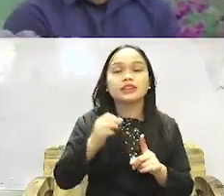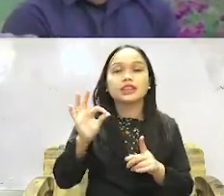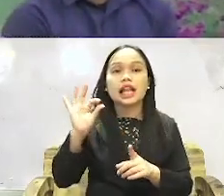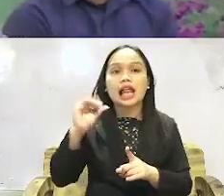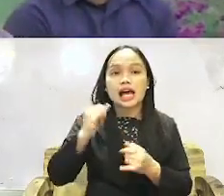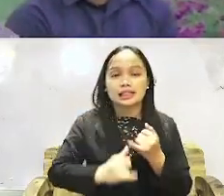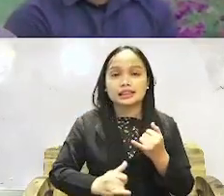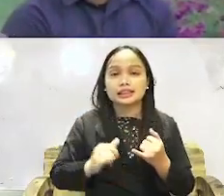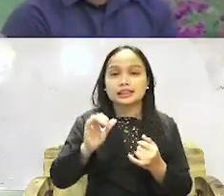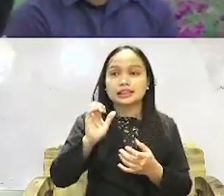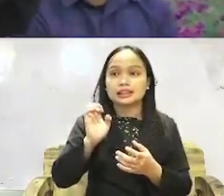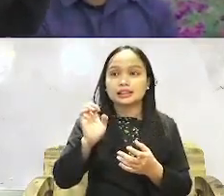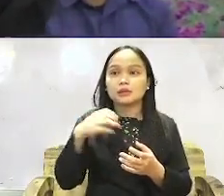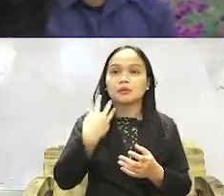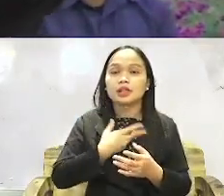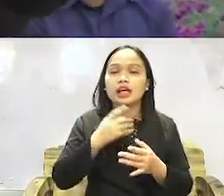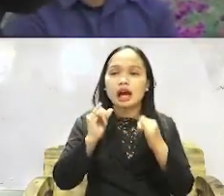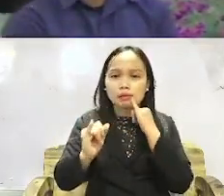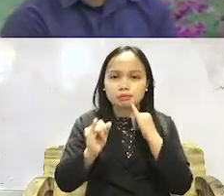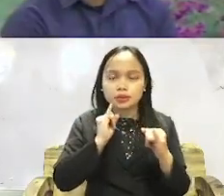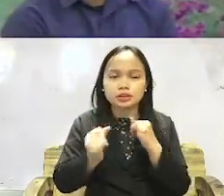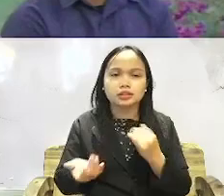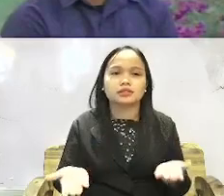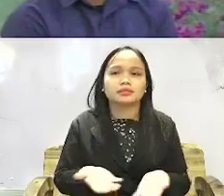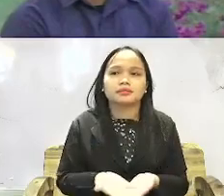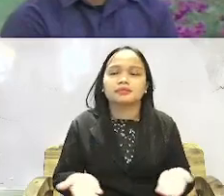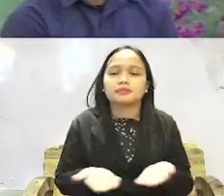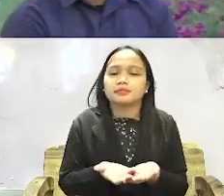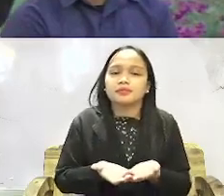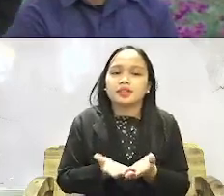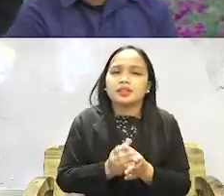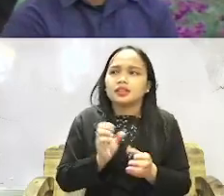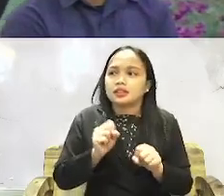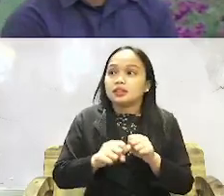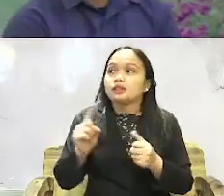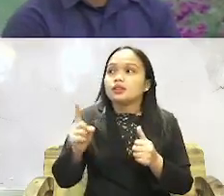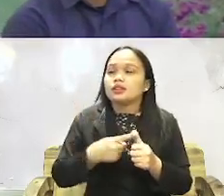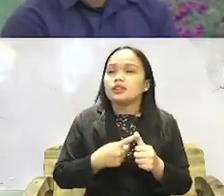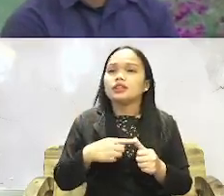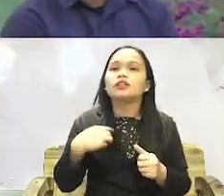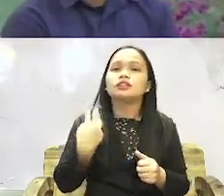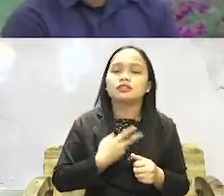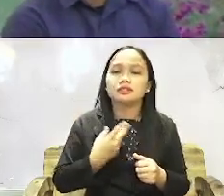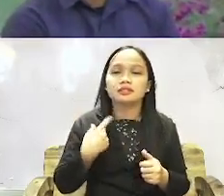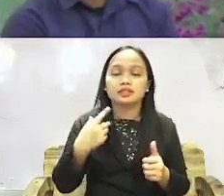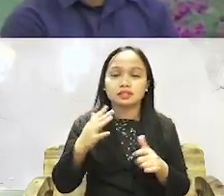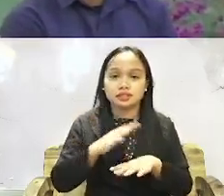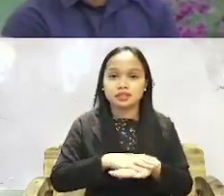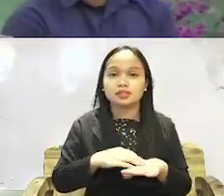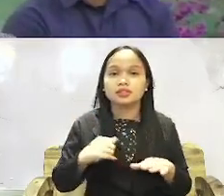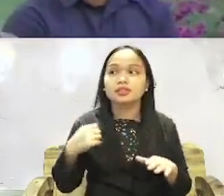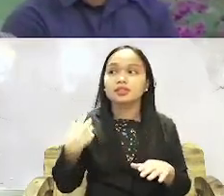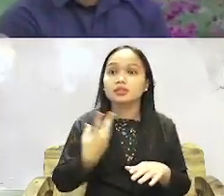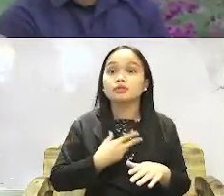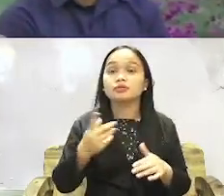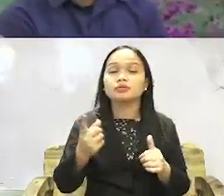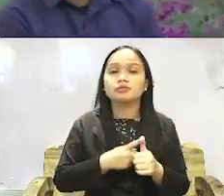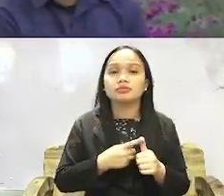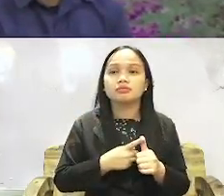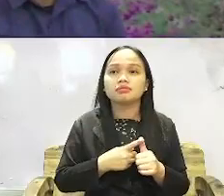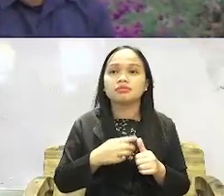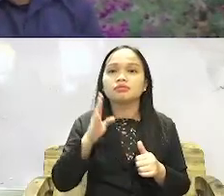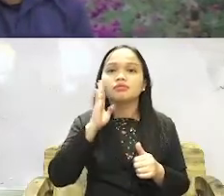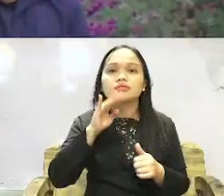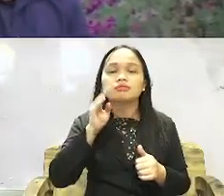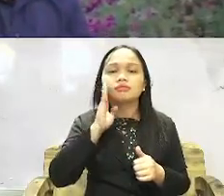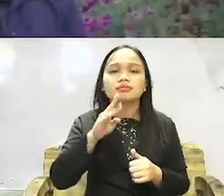episode of the month. Mag-i-interview tayo. Ayun, mag-i-interview tayo. And syempre. Ako na-una. Mauna ka na. O, sige. At una natin i-interviewin ngayon, walang iba kundi palapakan natin si